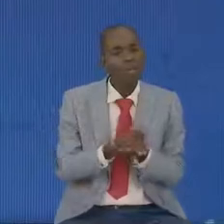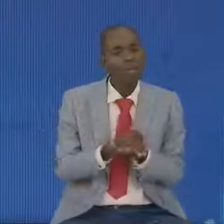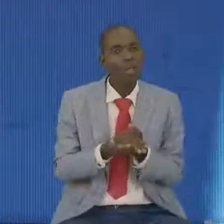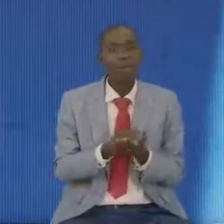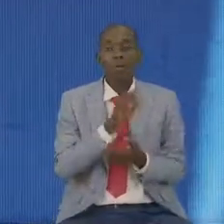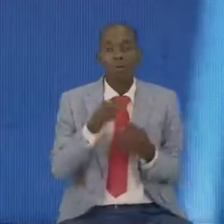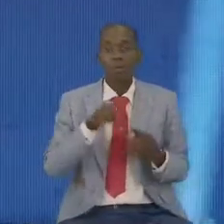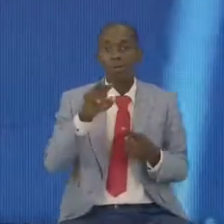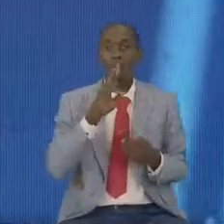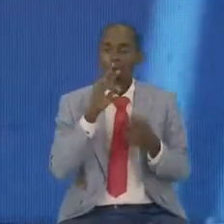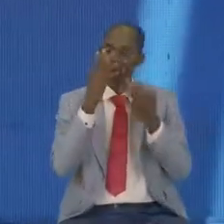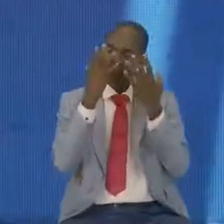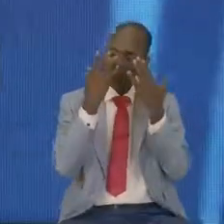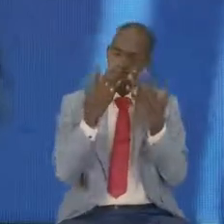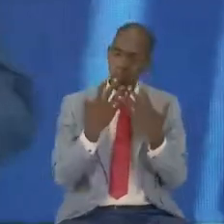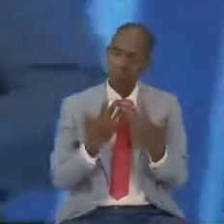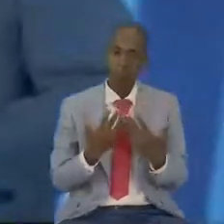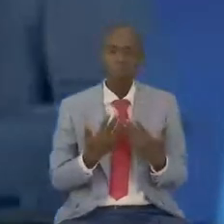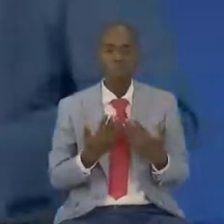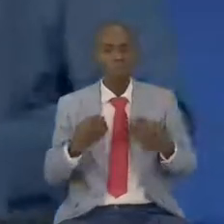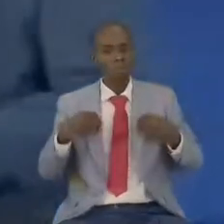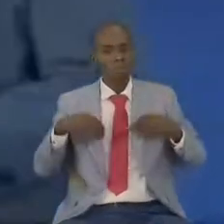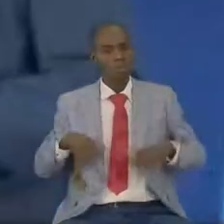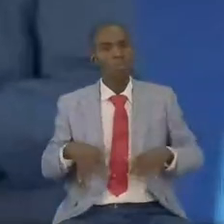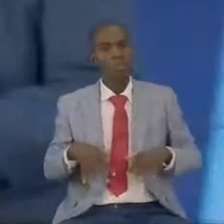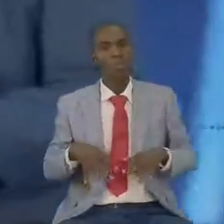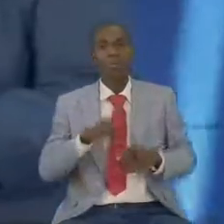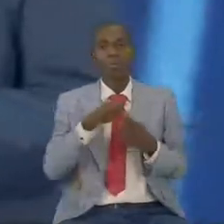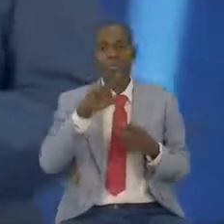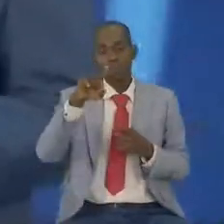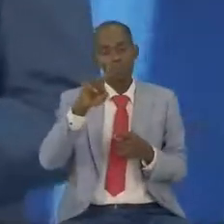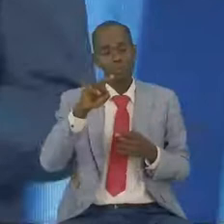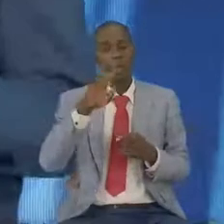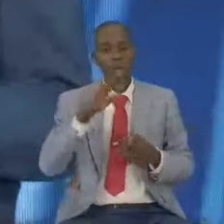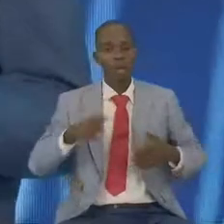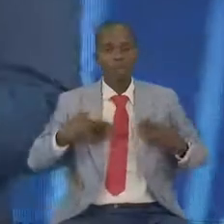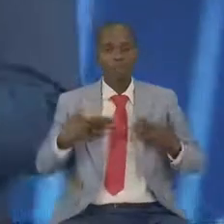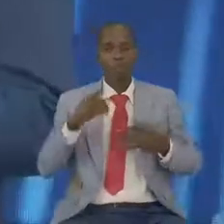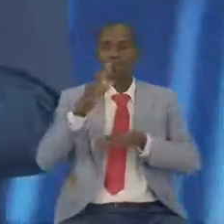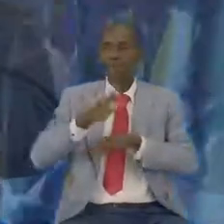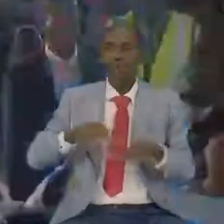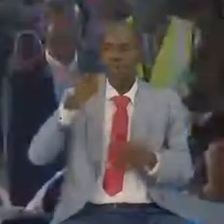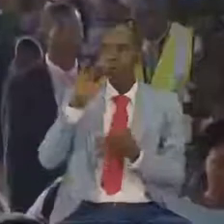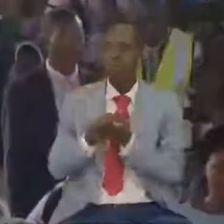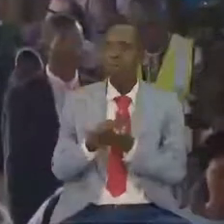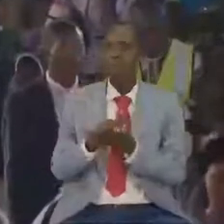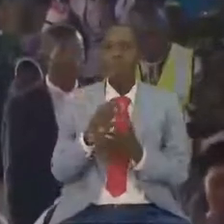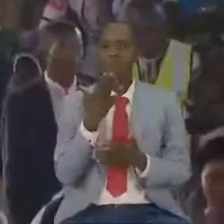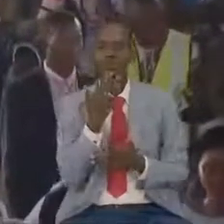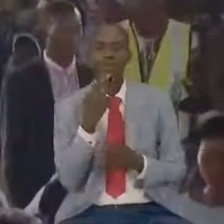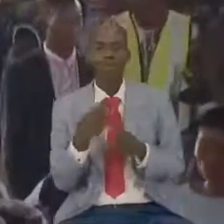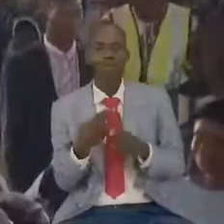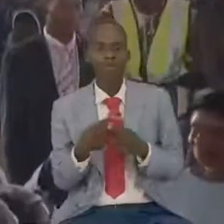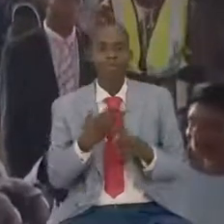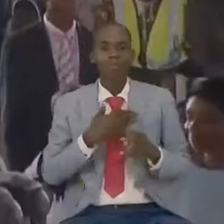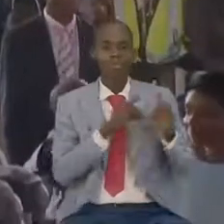es triste, attristé. Quand tu es contente, comment tu l'appelles? Chérie, mari, mon amour, mon